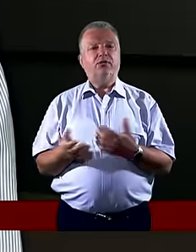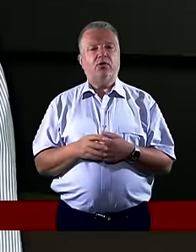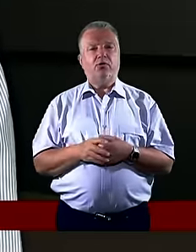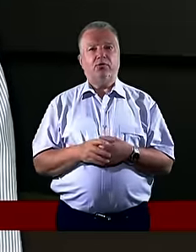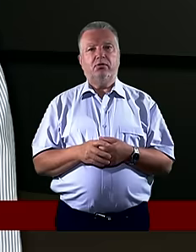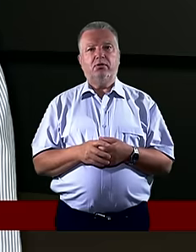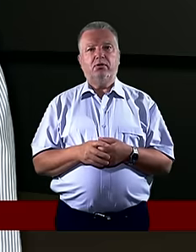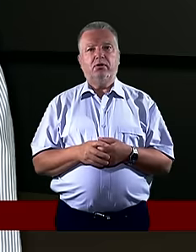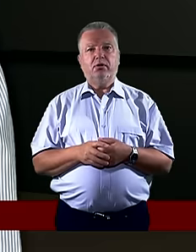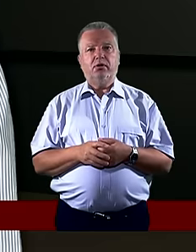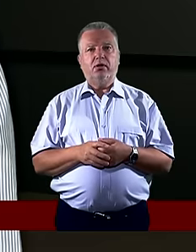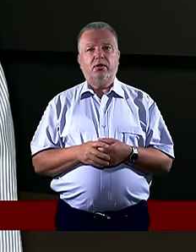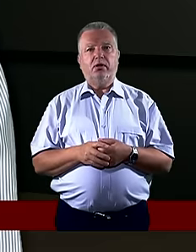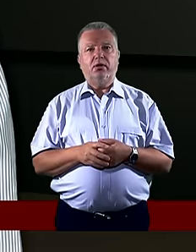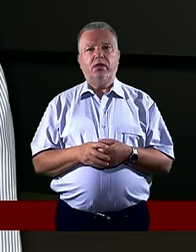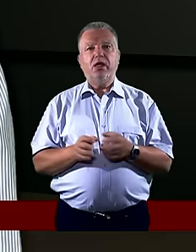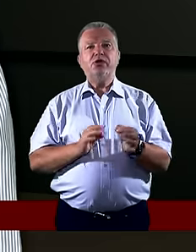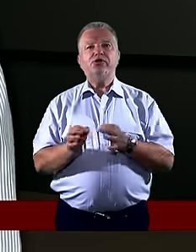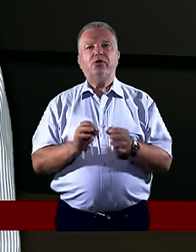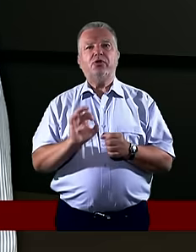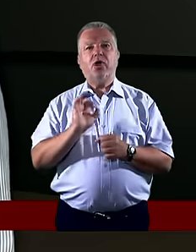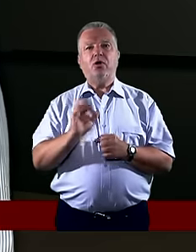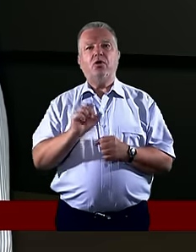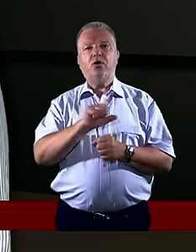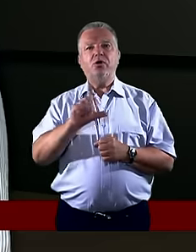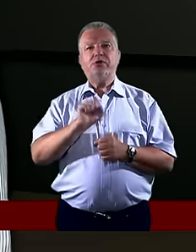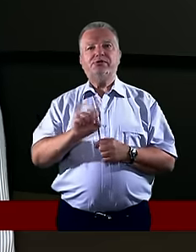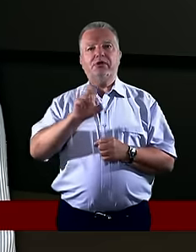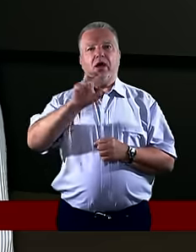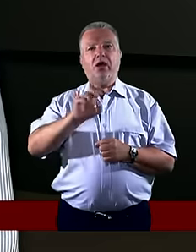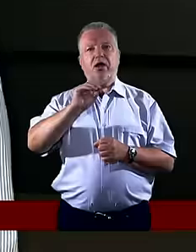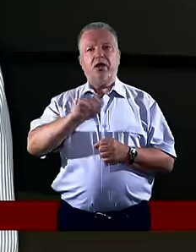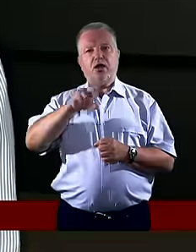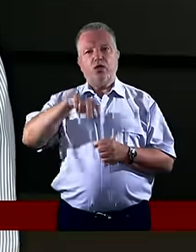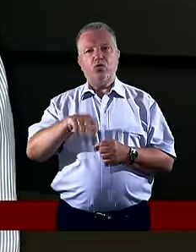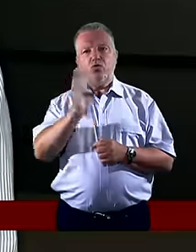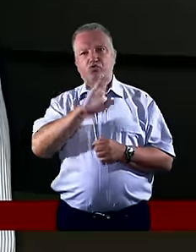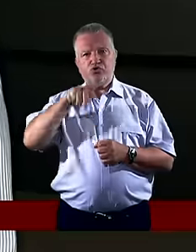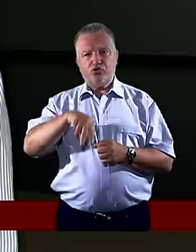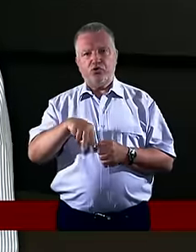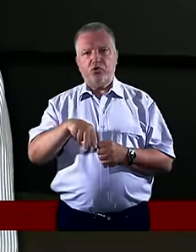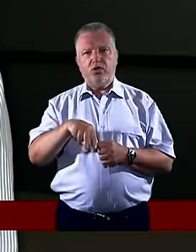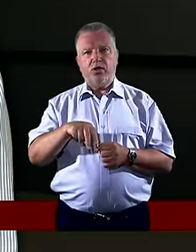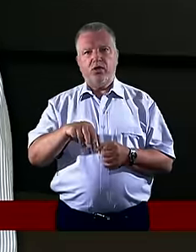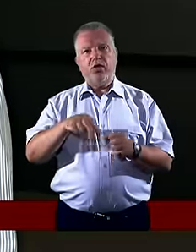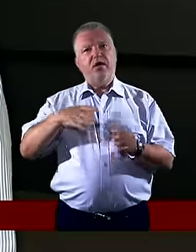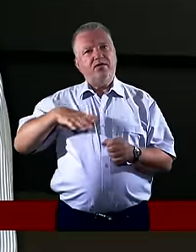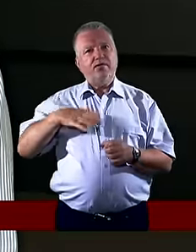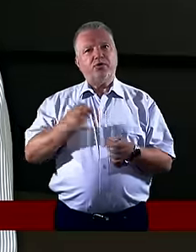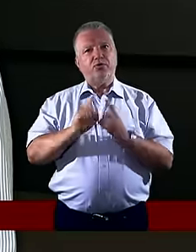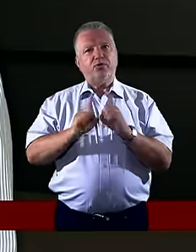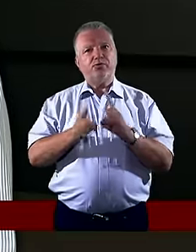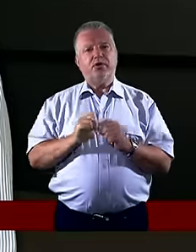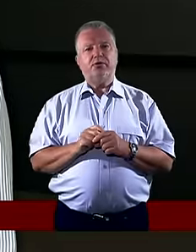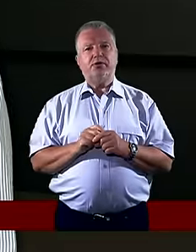19 rozdział Ewangelii Łukasza, od wiersza 1 do 10. Historia o Zacheuszu. Nie wiem, czy musimy tę historię czytać, ale wydaje mi się, że